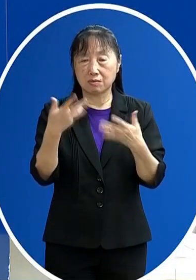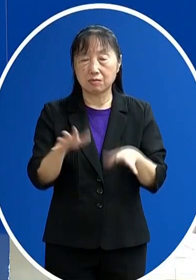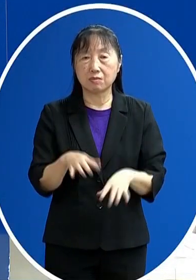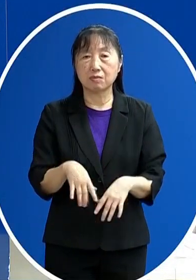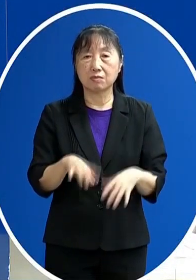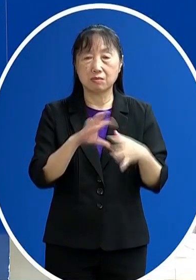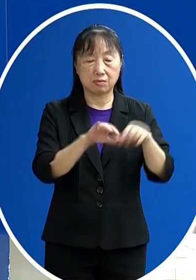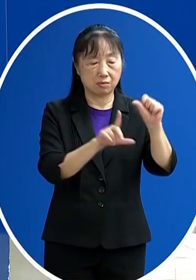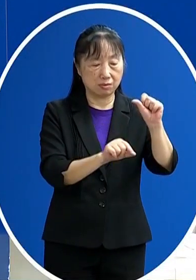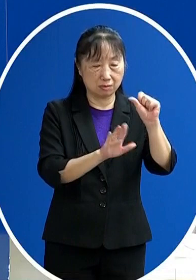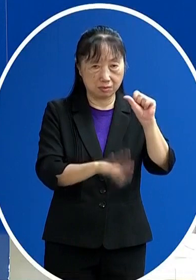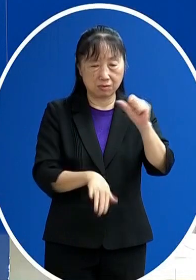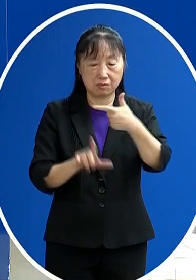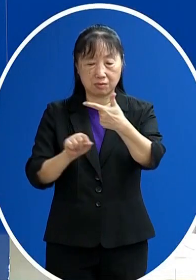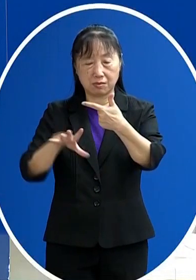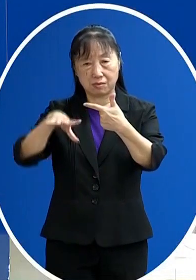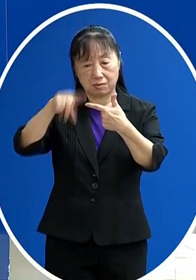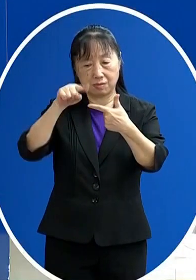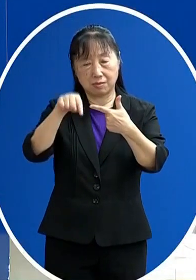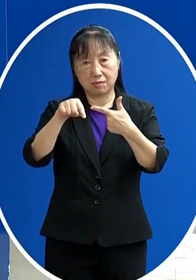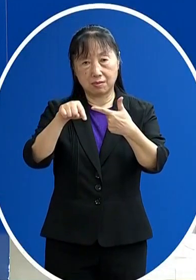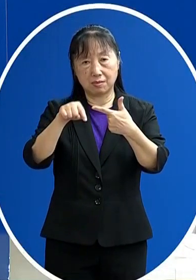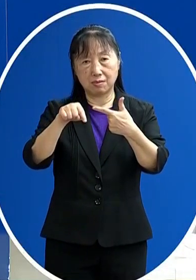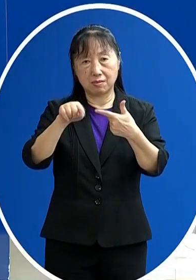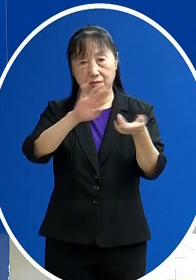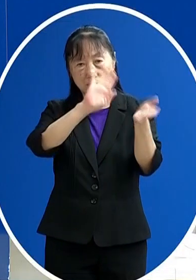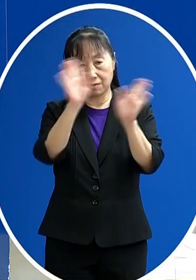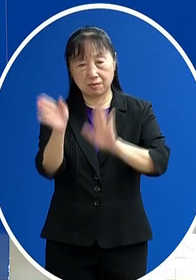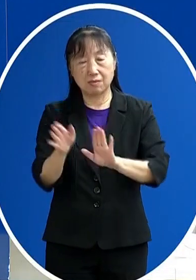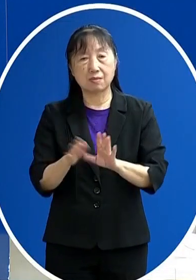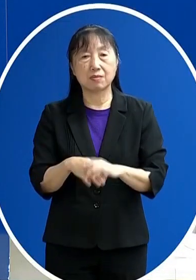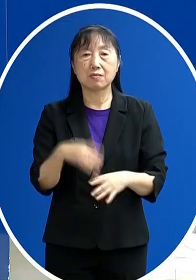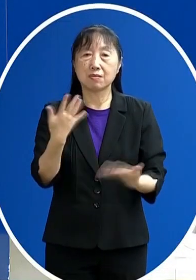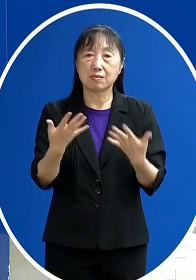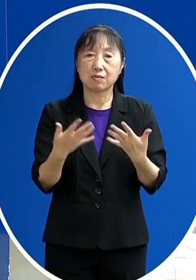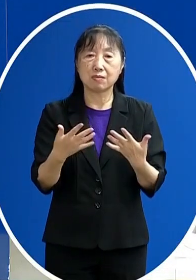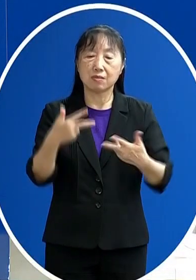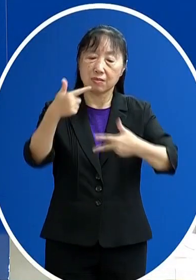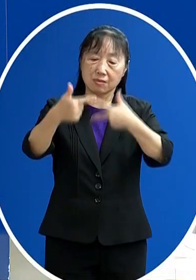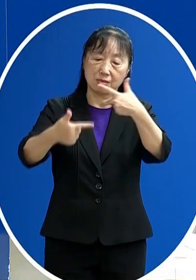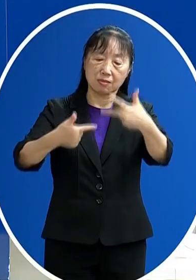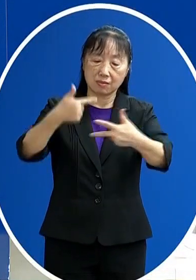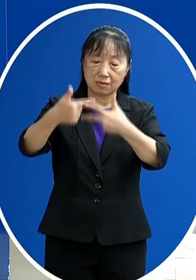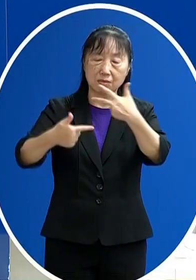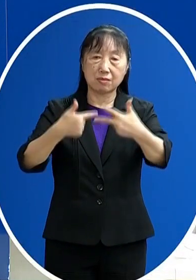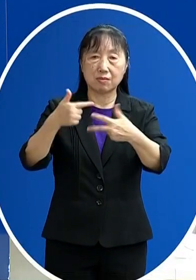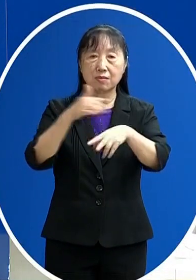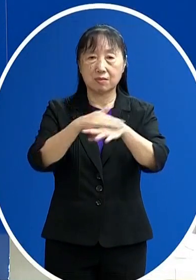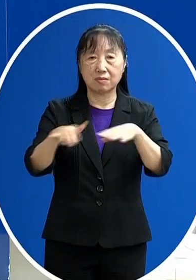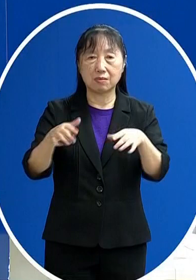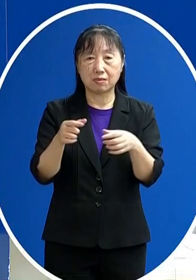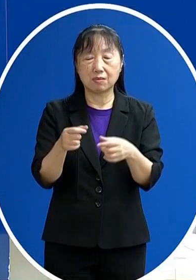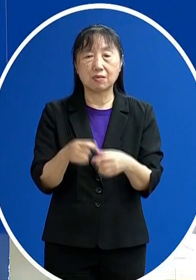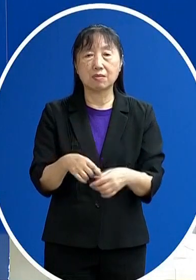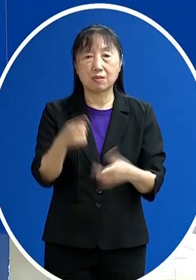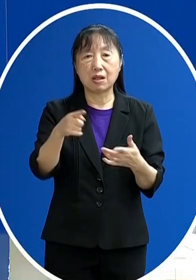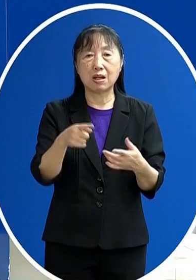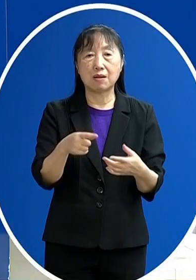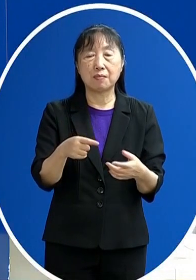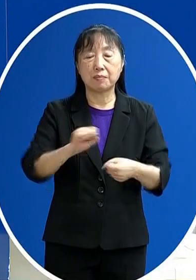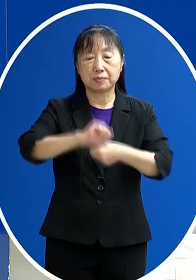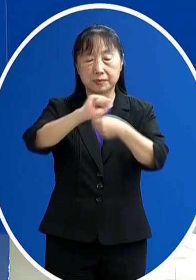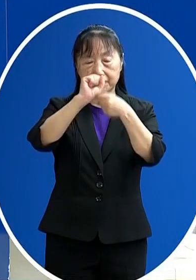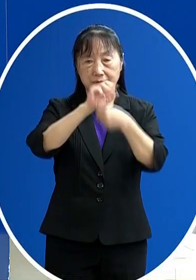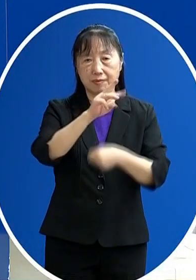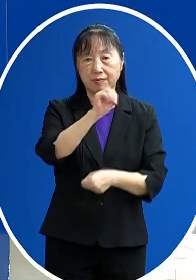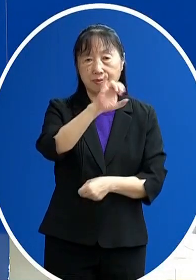月底六月初的这一波疫情大概预估通常是在六周左右会开始只有很多 Miss C 的个案